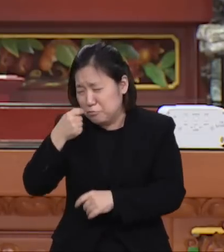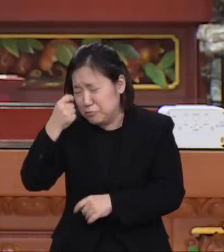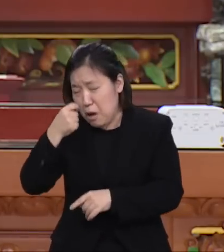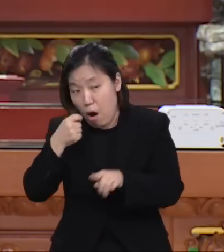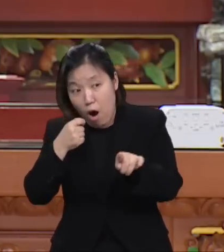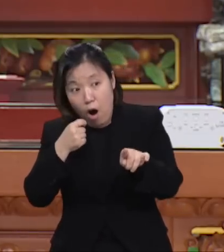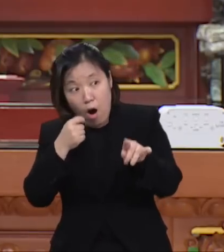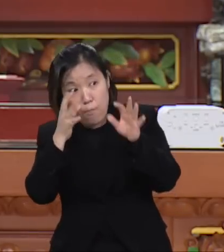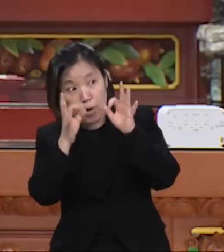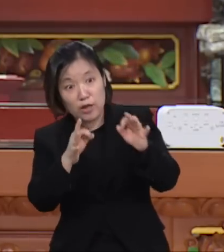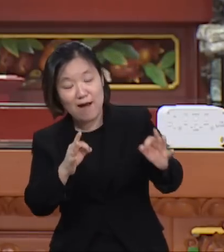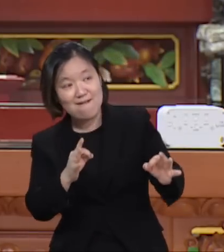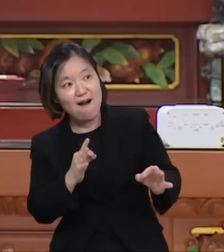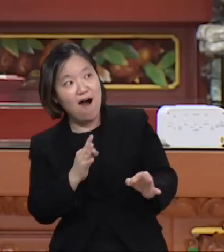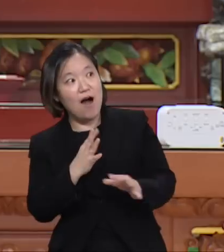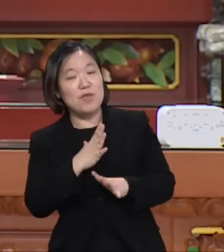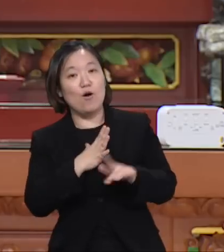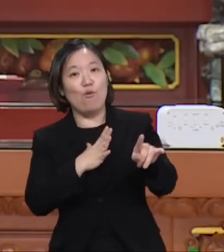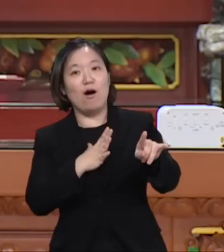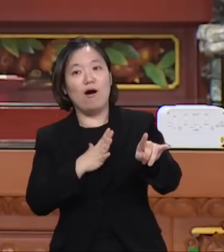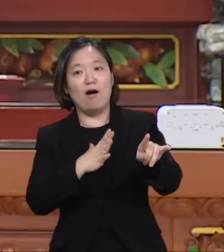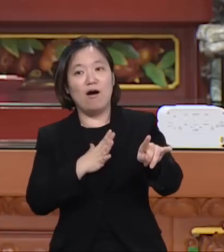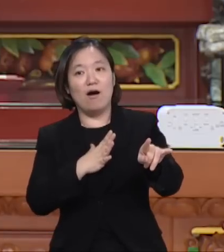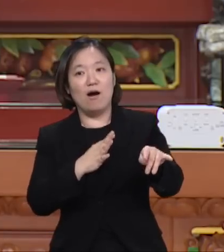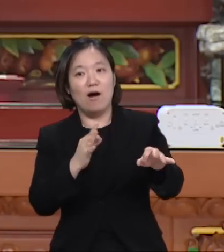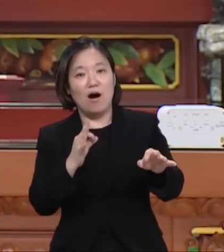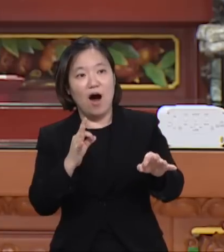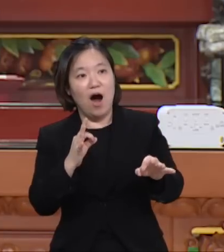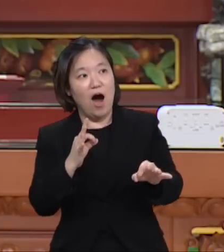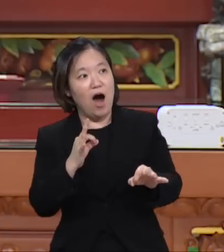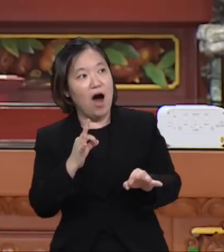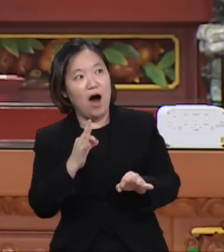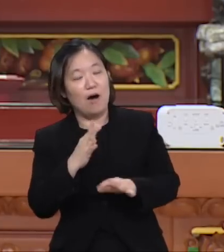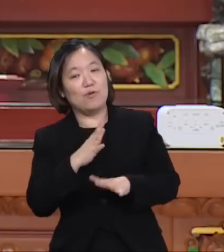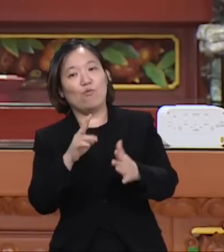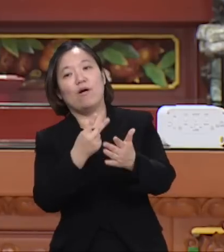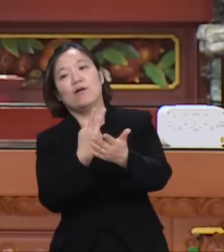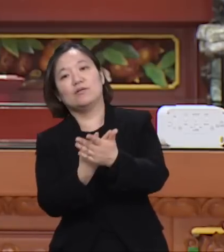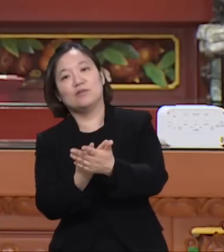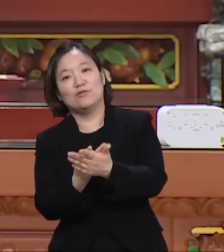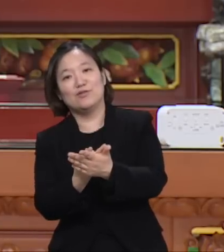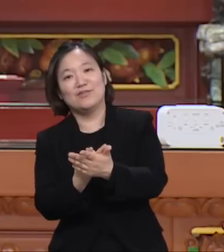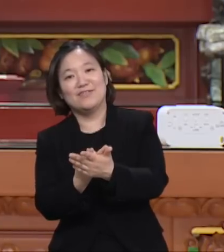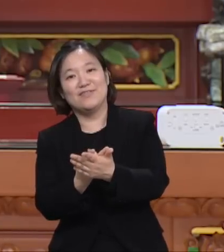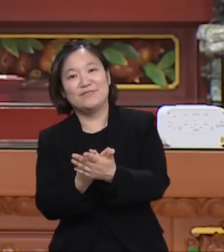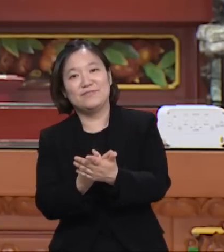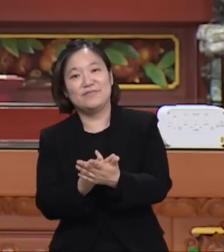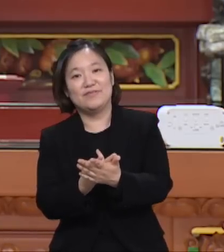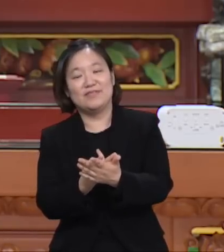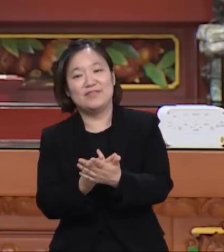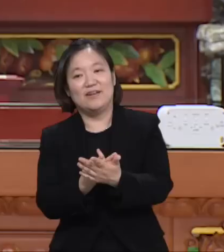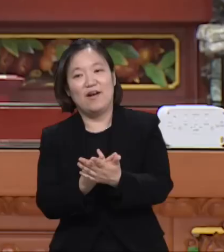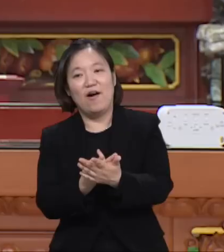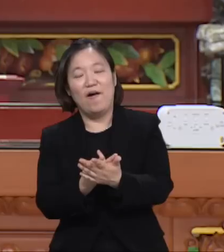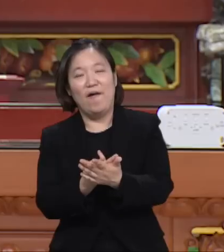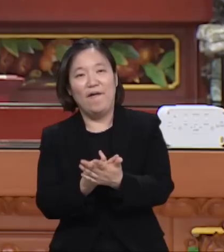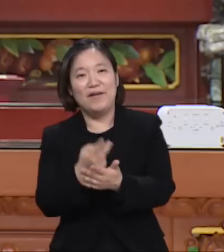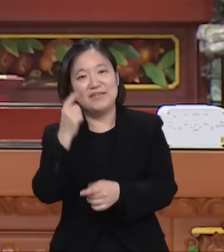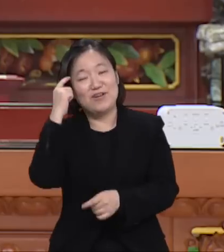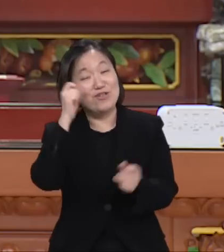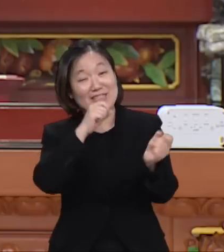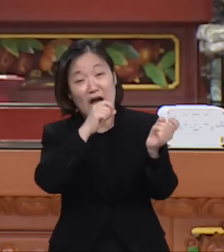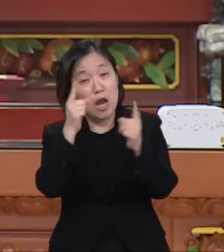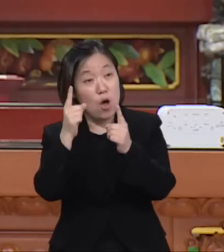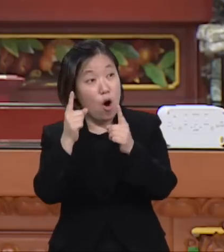어머니가 대정실세 그래서 그 자리에서 그냥 그 자리에서 막 고꾸라지시더래요 정신을 차리는